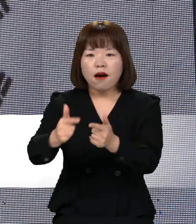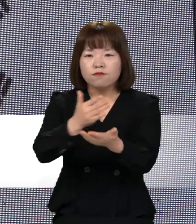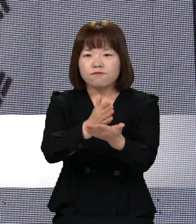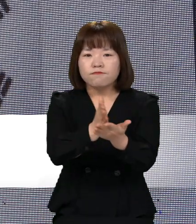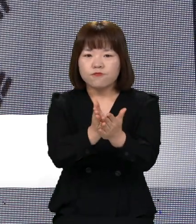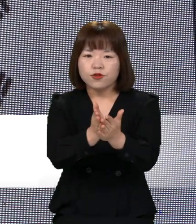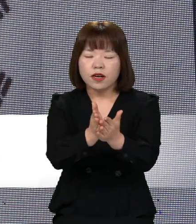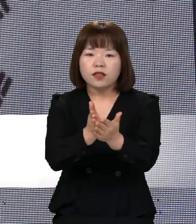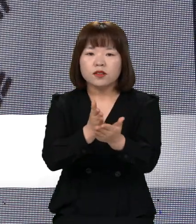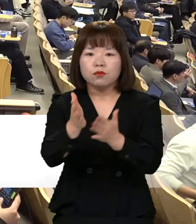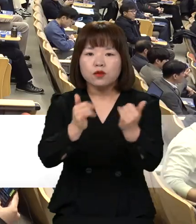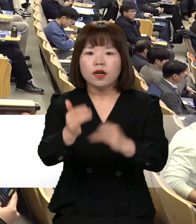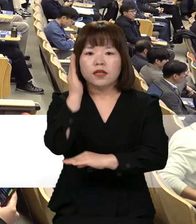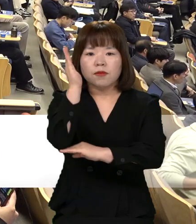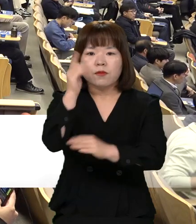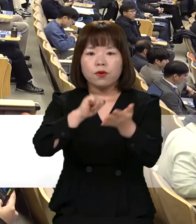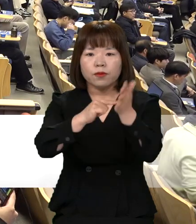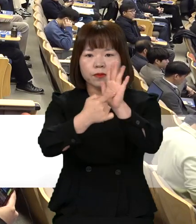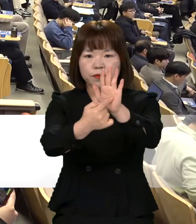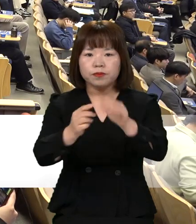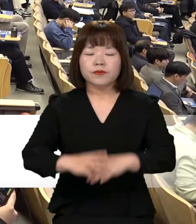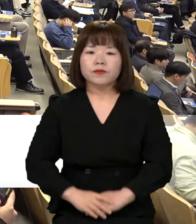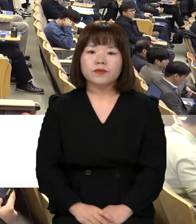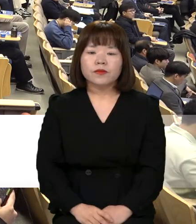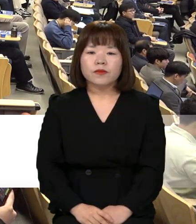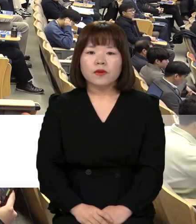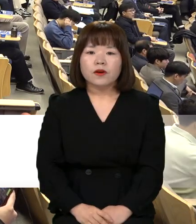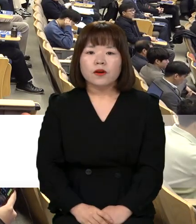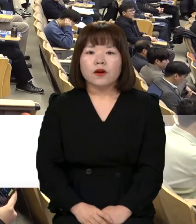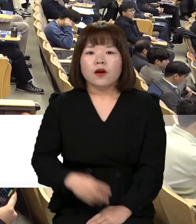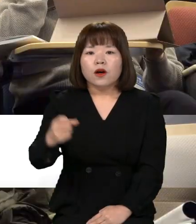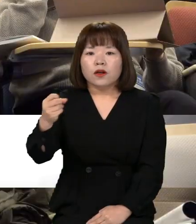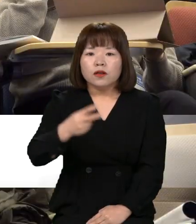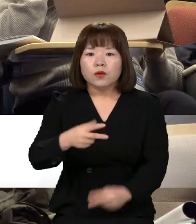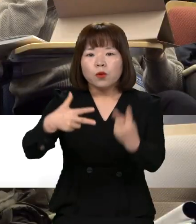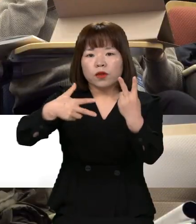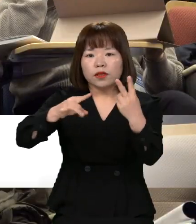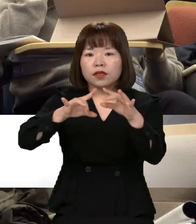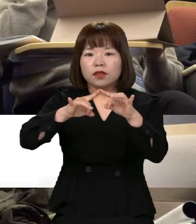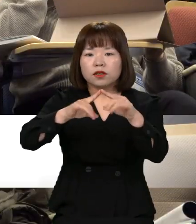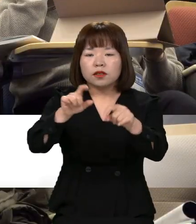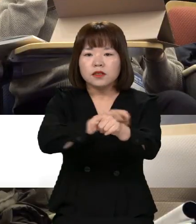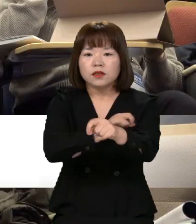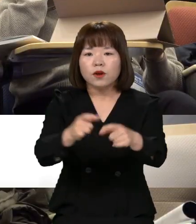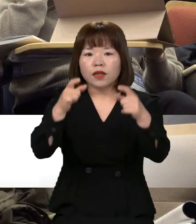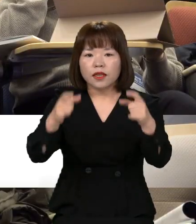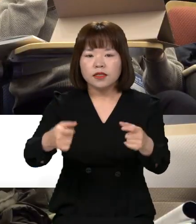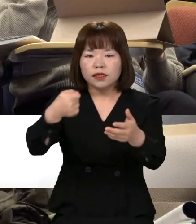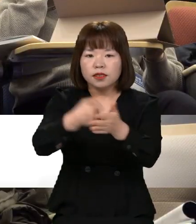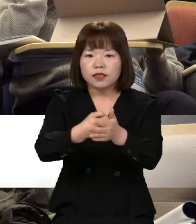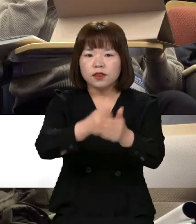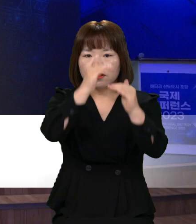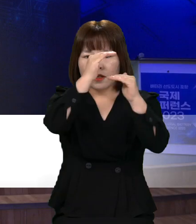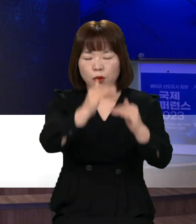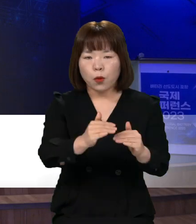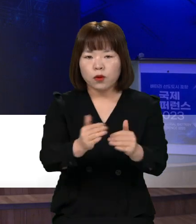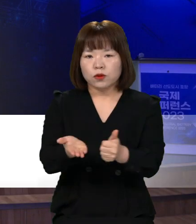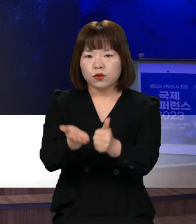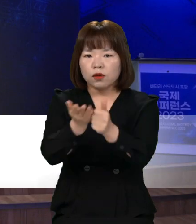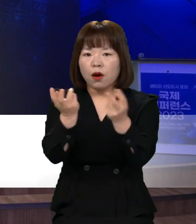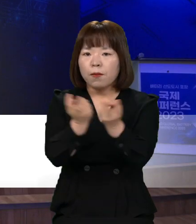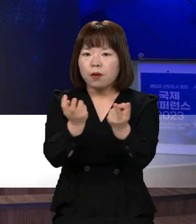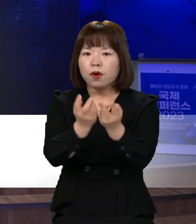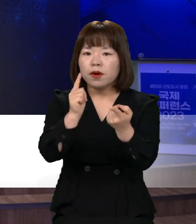전문가들이 발표를 이어갔습니다 마지막 패널 토론에서는 2차전지 특화단지 지정 개요 육성